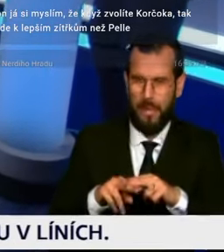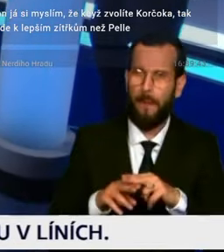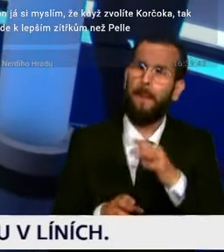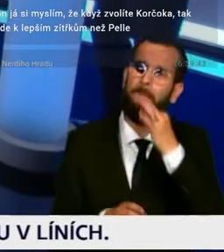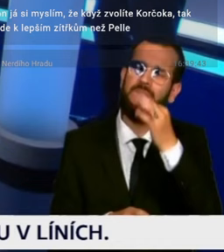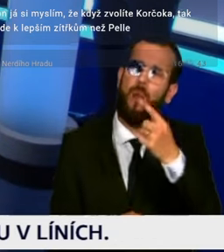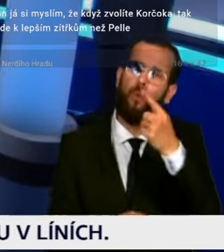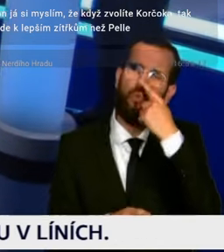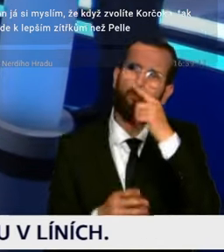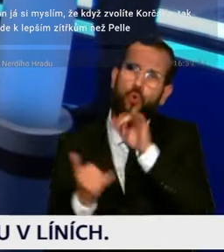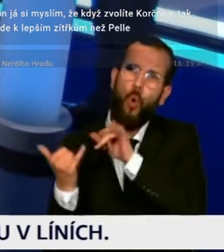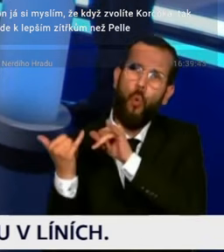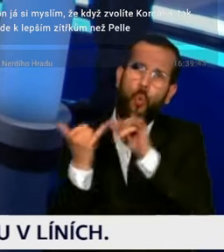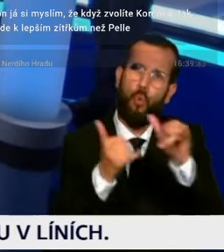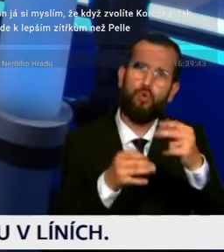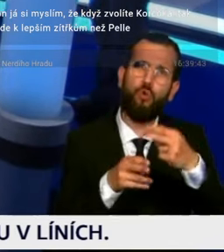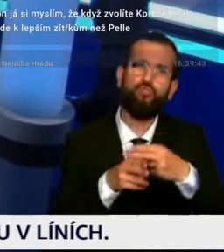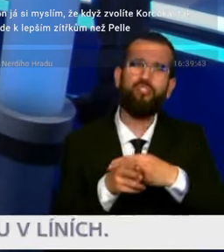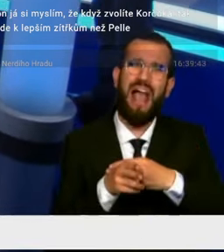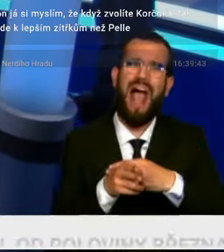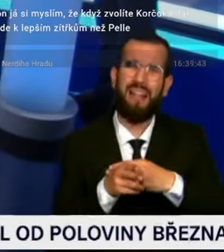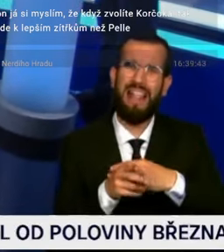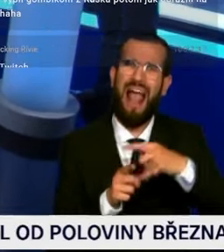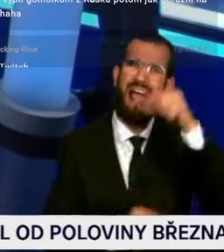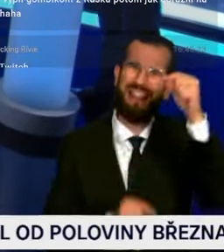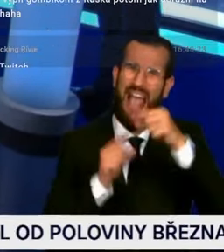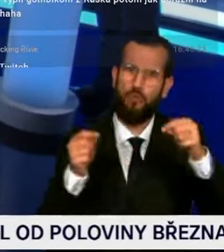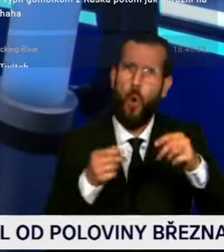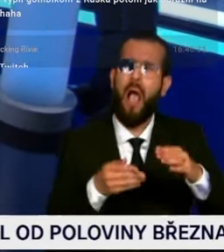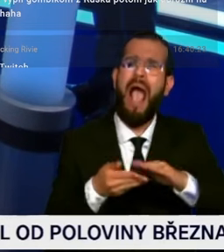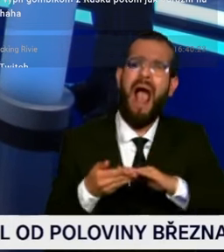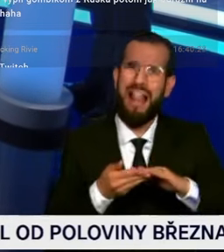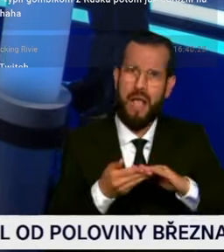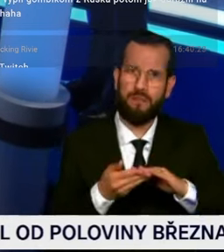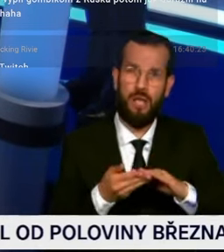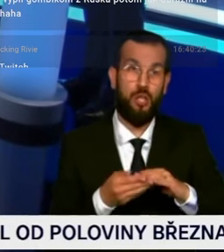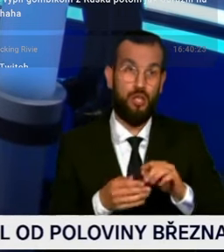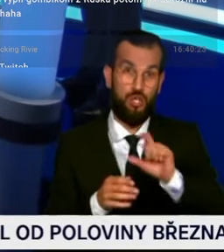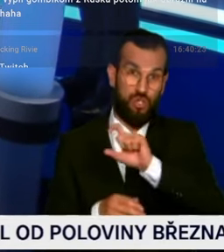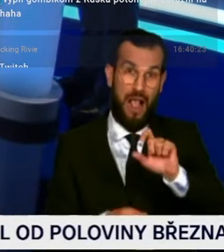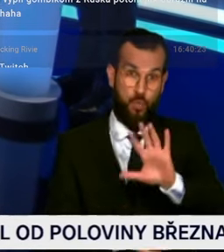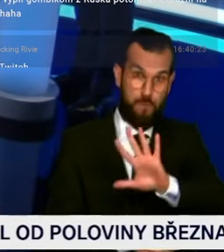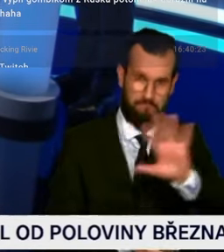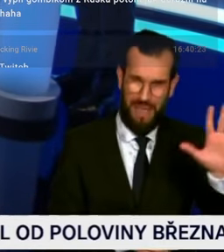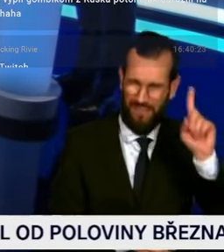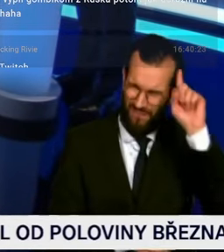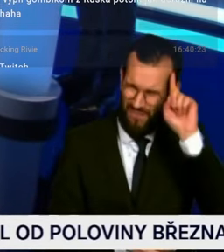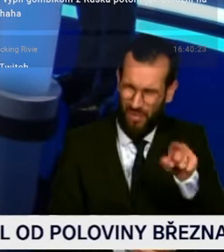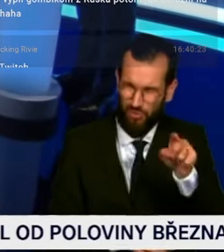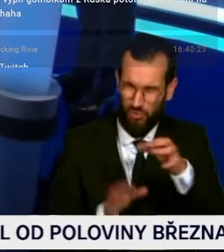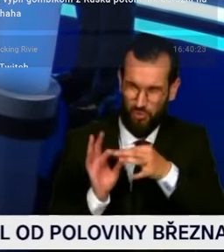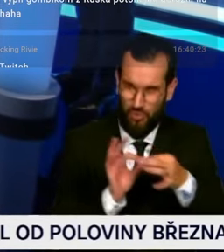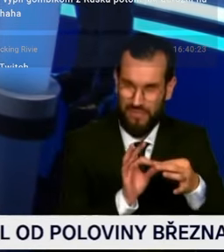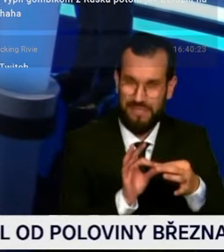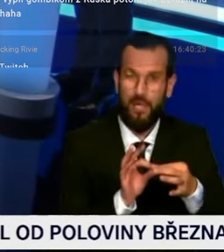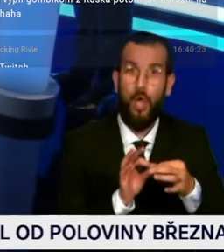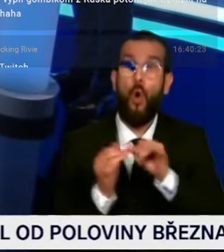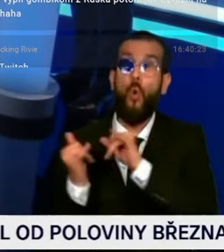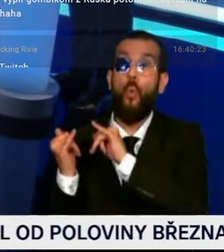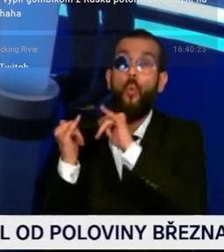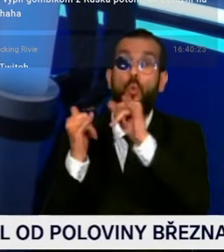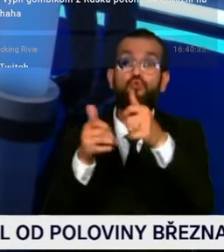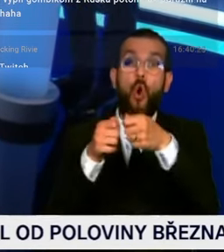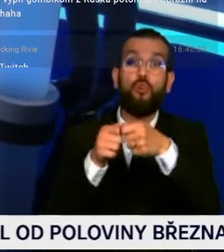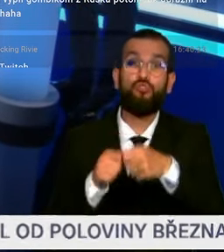Rusko napadlo niektorý zo štátov aliancie a aktivuje sa tým pádom článok päť vieme o čom je ten článok že útok na jedného